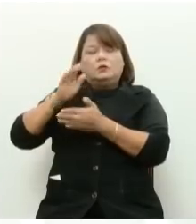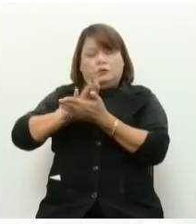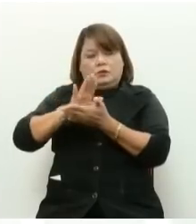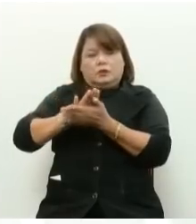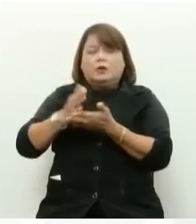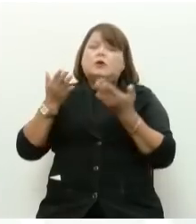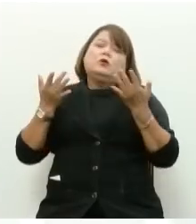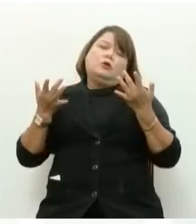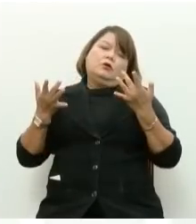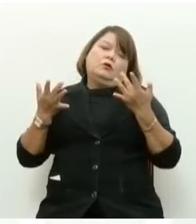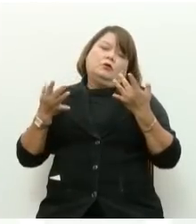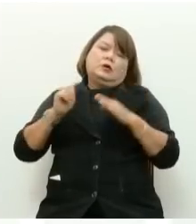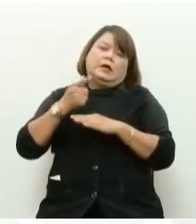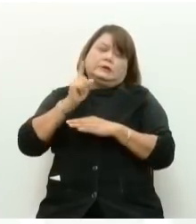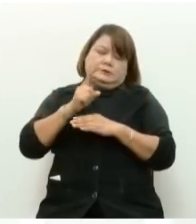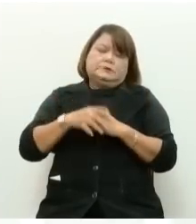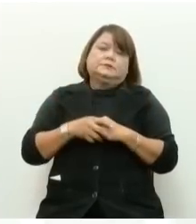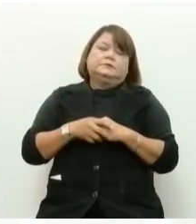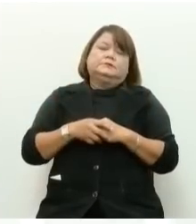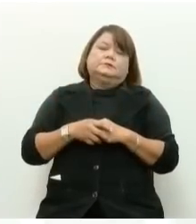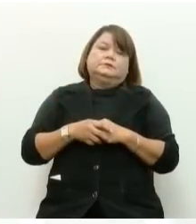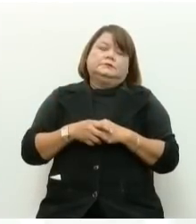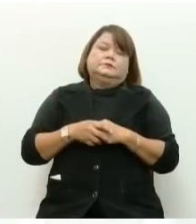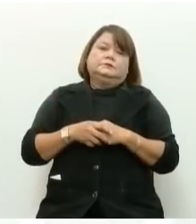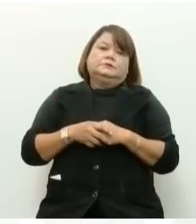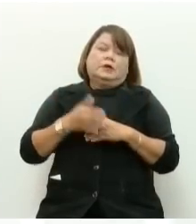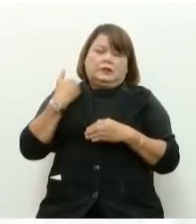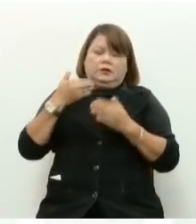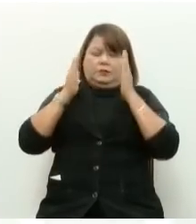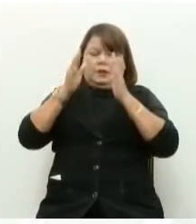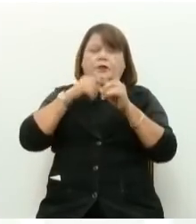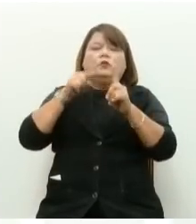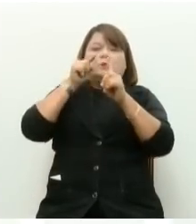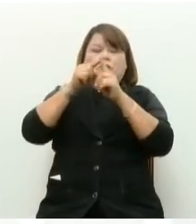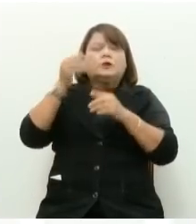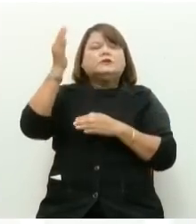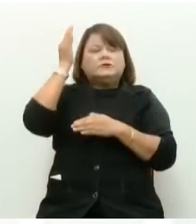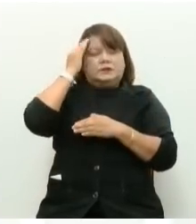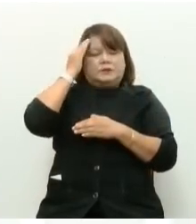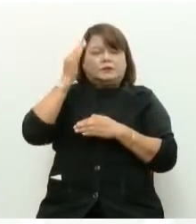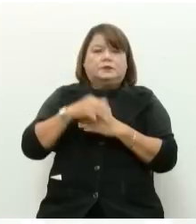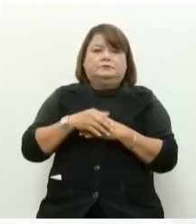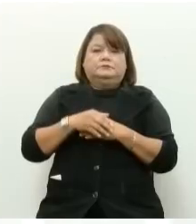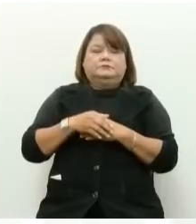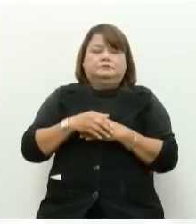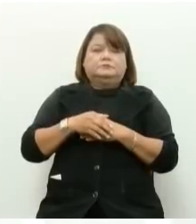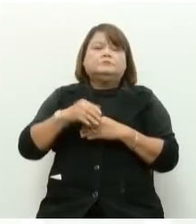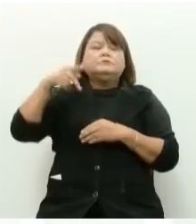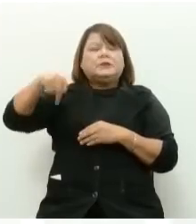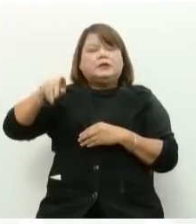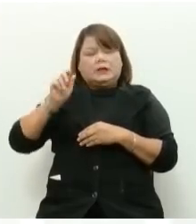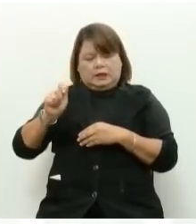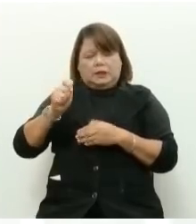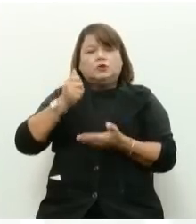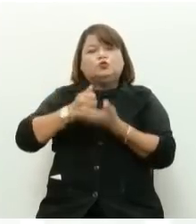ก็รอแบบว่ารองานจริงๆเลยนะครับอันนี้ก็คือความมุ่งมั่นตั้งใจขอให้เชื่อมั่นนะครับว่าพีเอเนี่ยช่ว